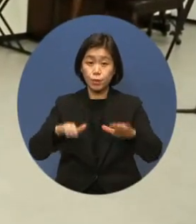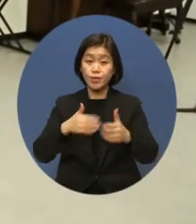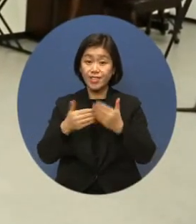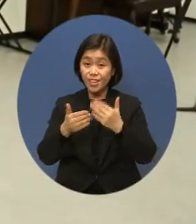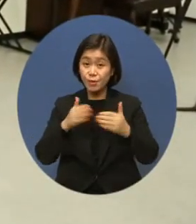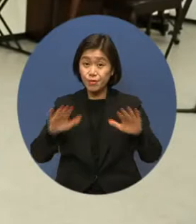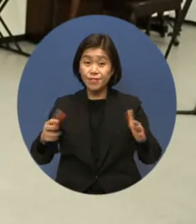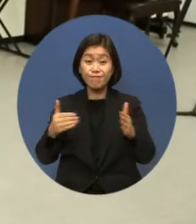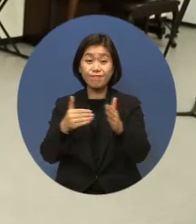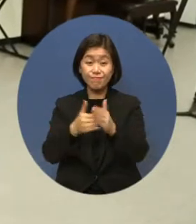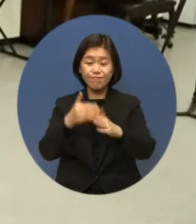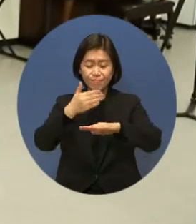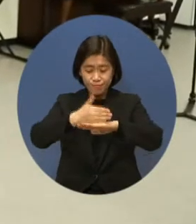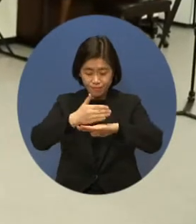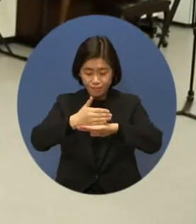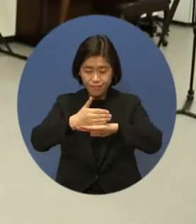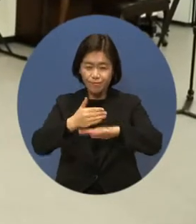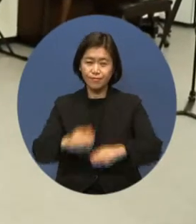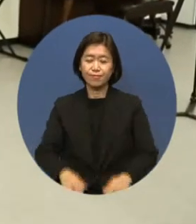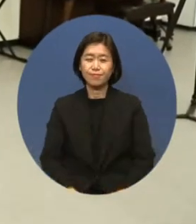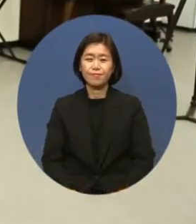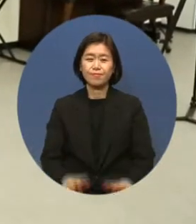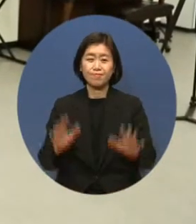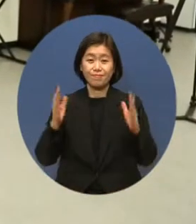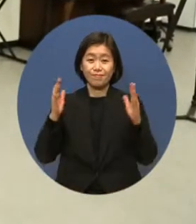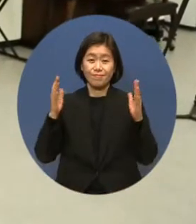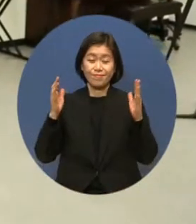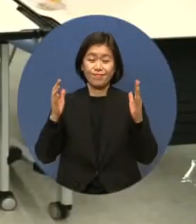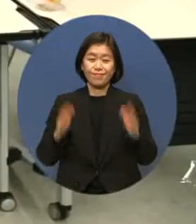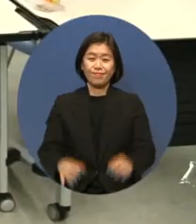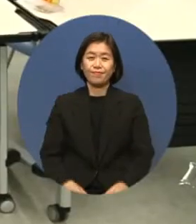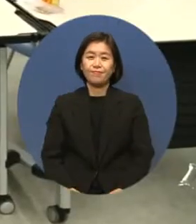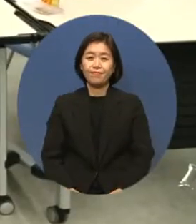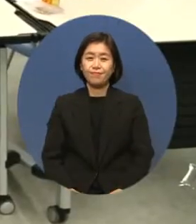여기서 마치겠습니다. 감사합니다.